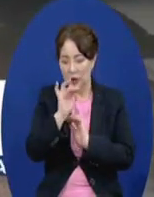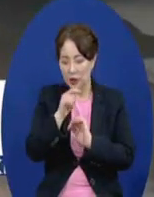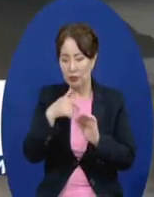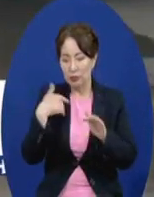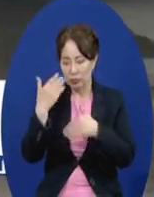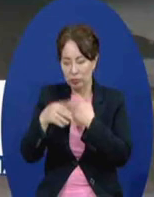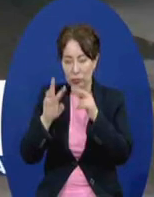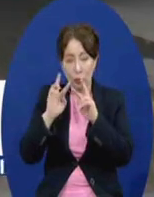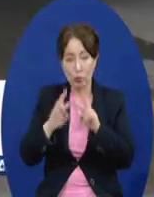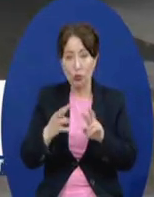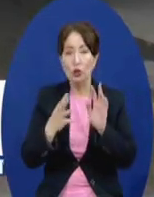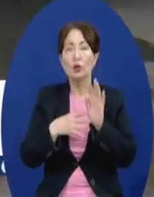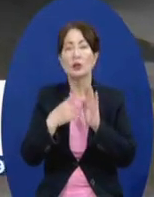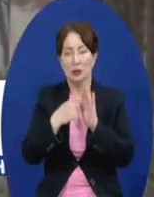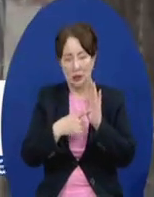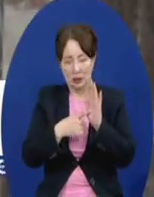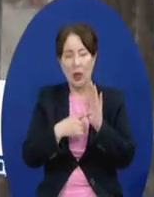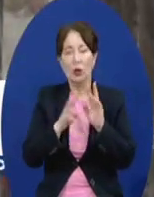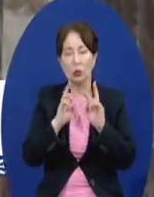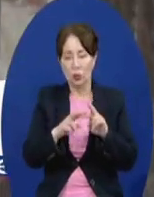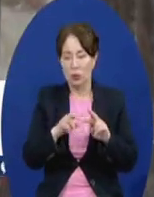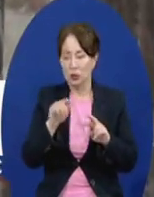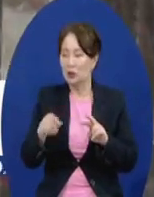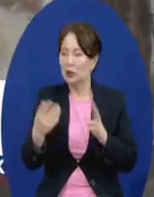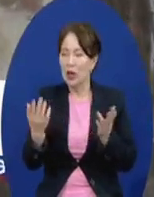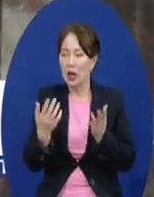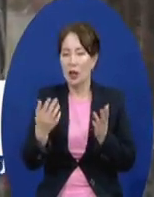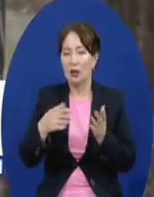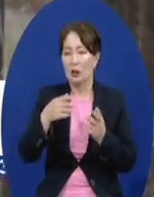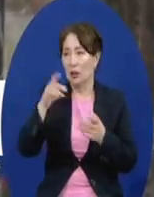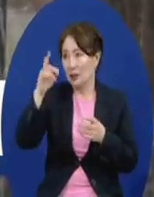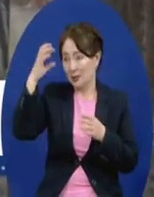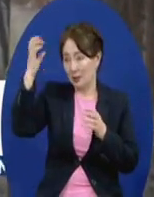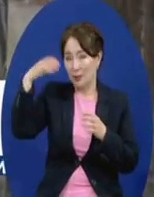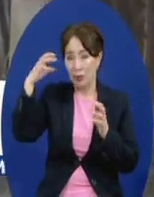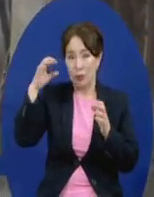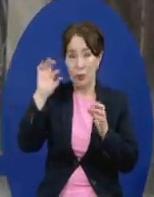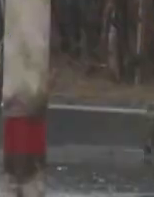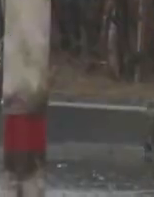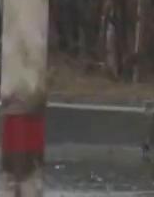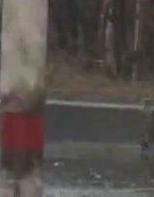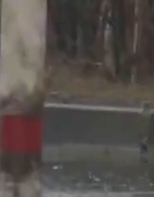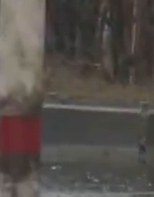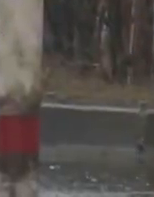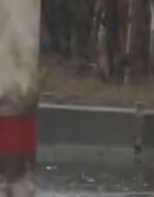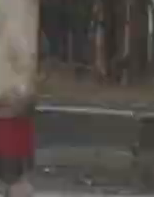үргэлжлэн энэ жил хурд тунц багтаа байх учраас усалгааг тогтмол хийхээр төлөвлөжээ.